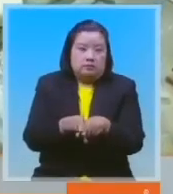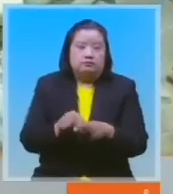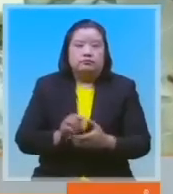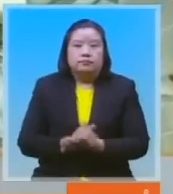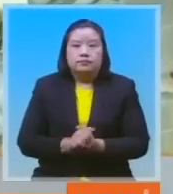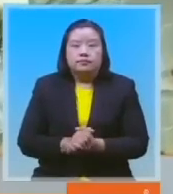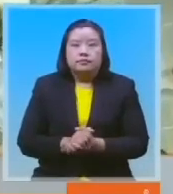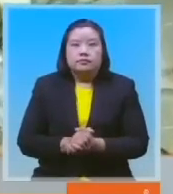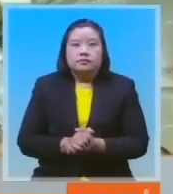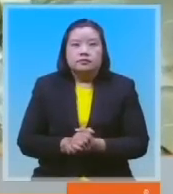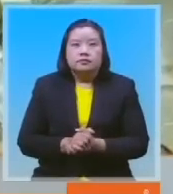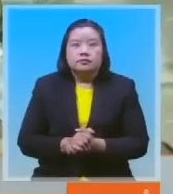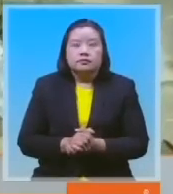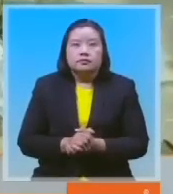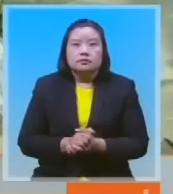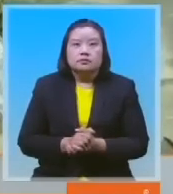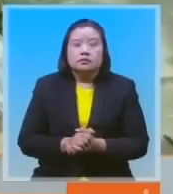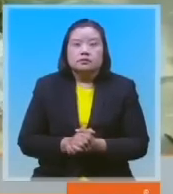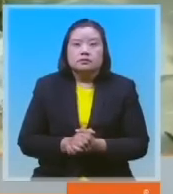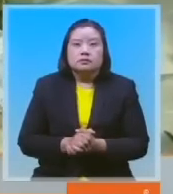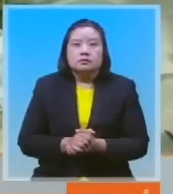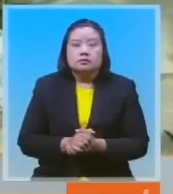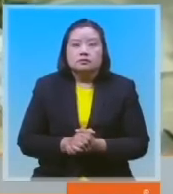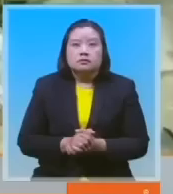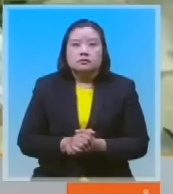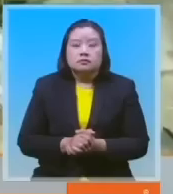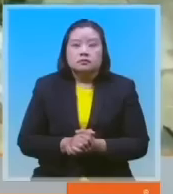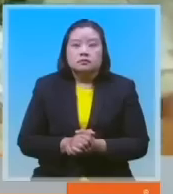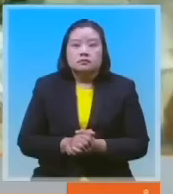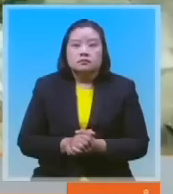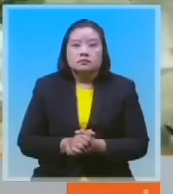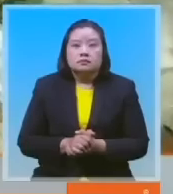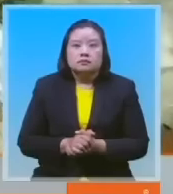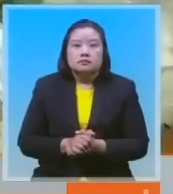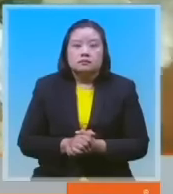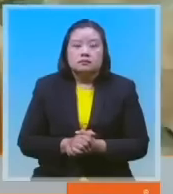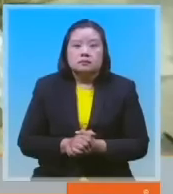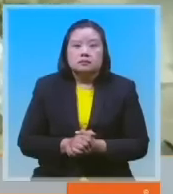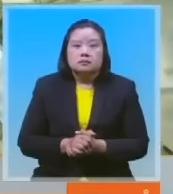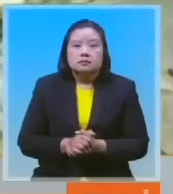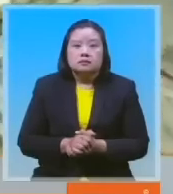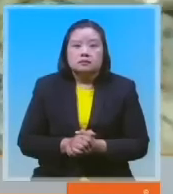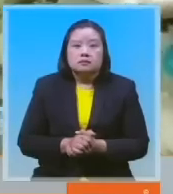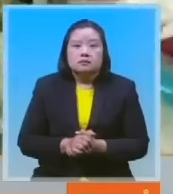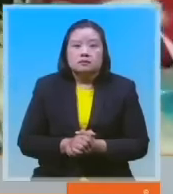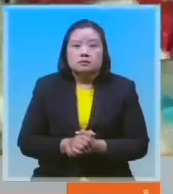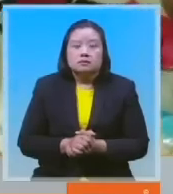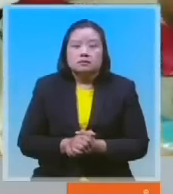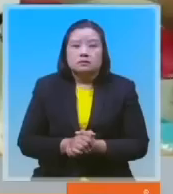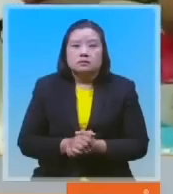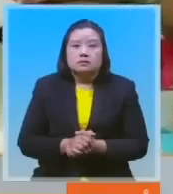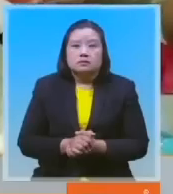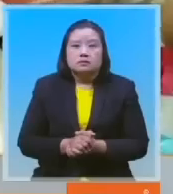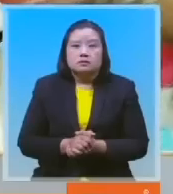เรียกสอบเลยคือเรียกสอบครับเรียกครับเดี๋ยวไปสอบถาม ม ีทั้ง3คนที่ฝาก กับใครครับมี